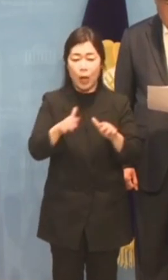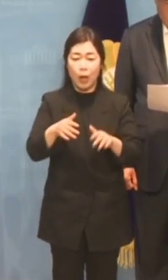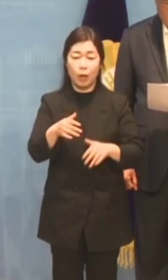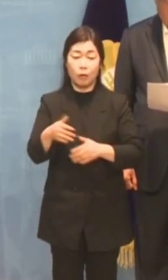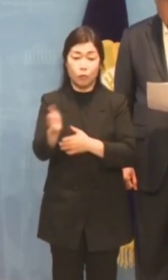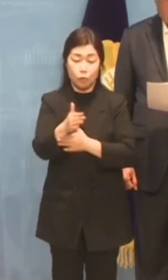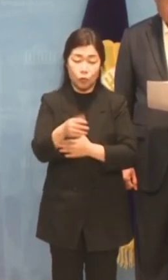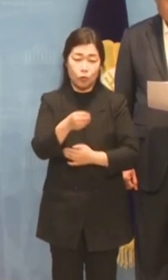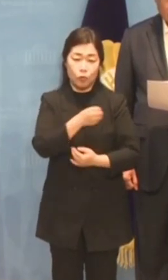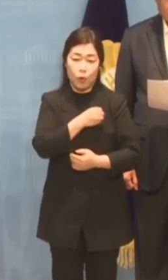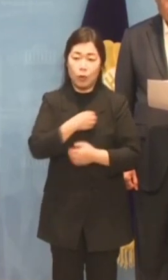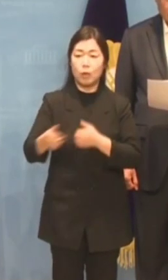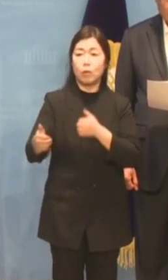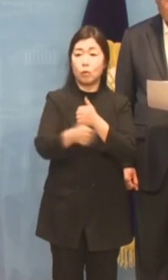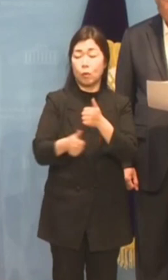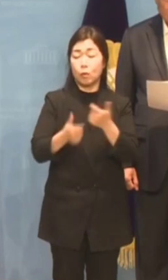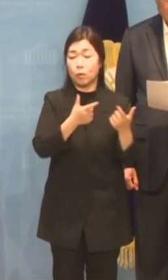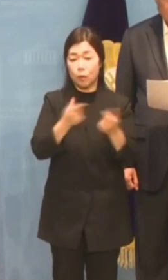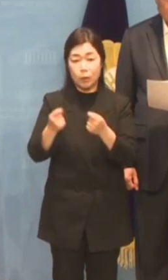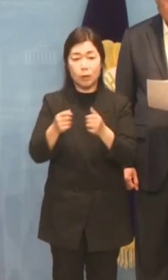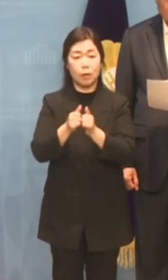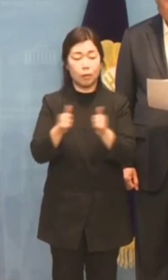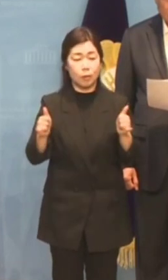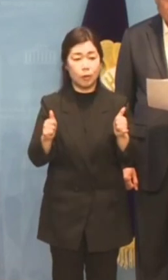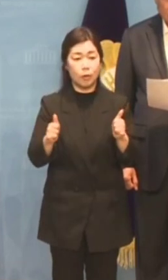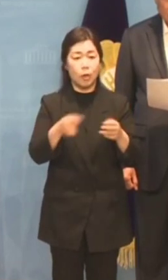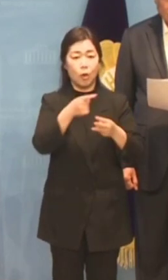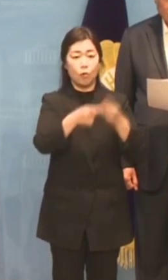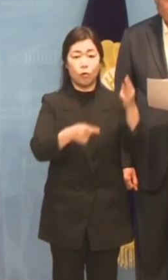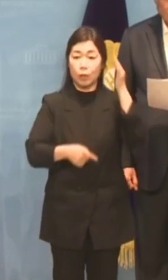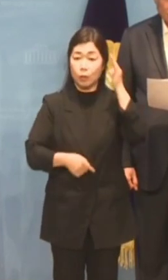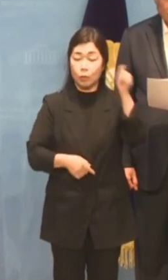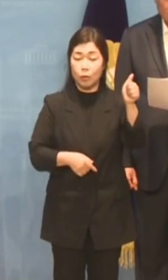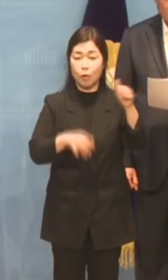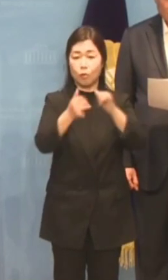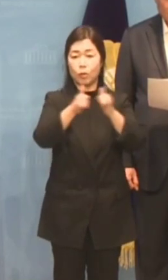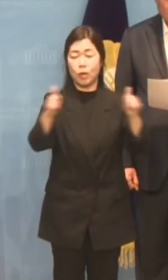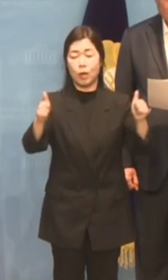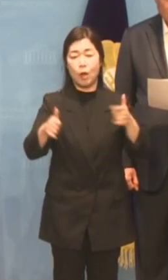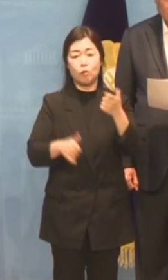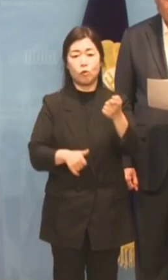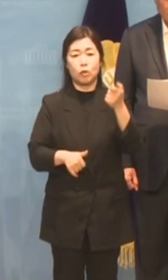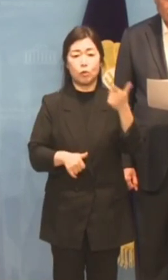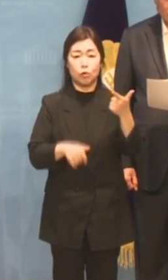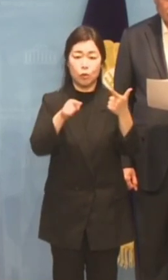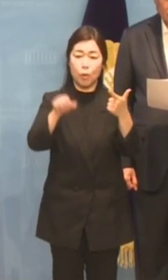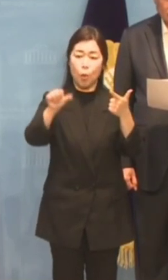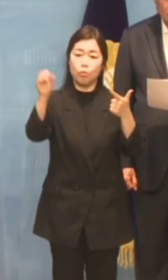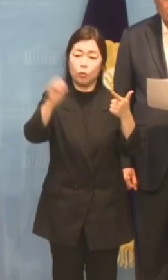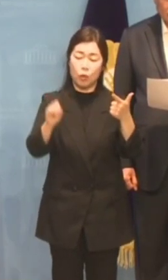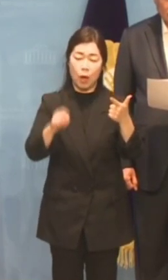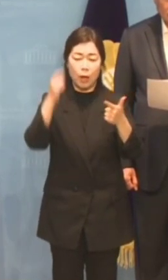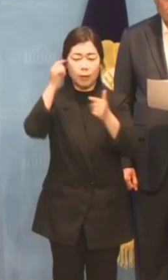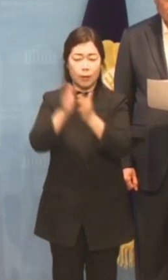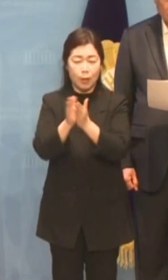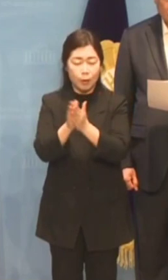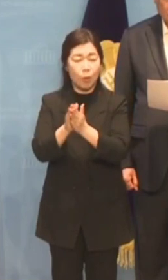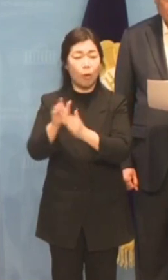의원 12인은 윤석열 대통령이 국민의 66.5%가